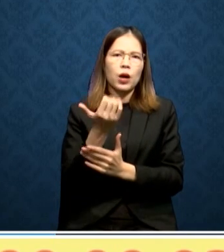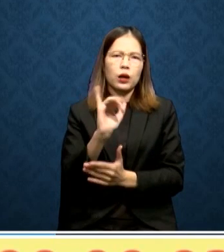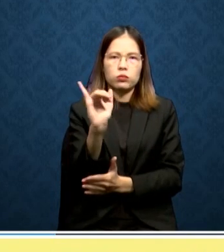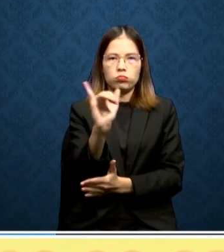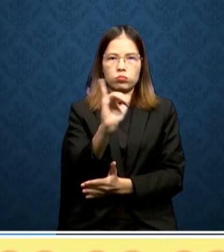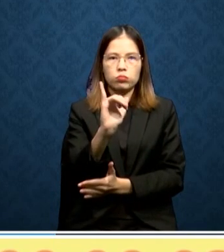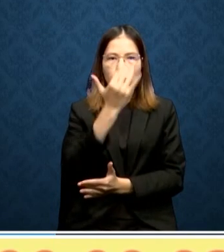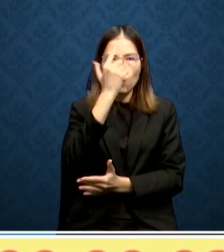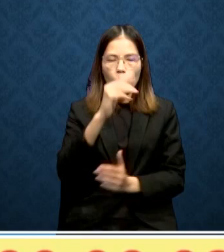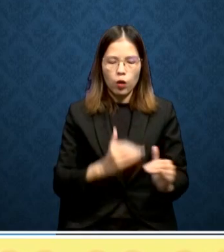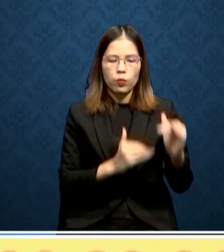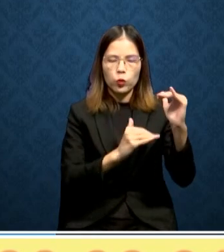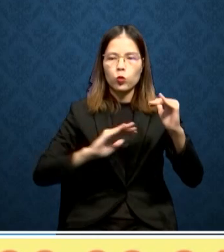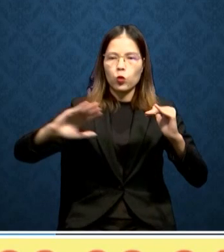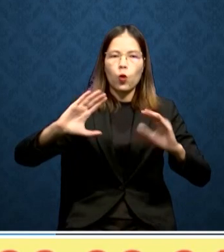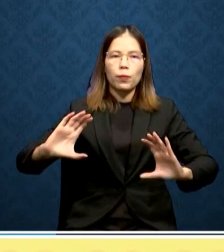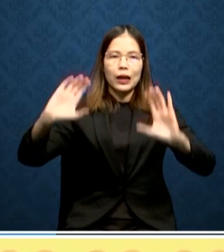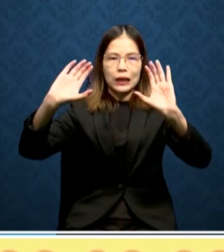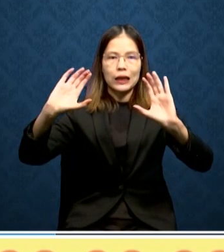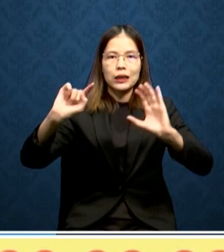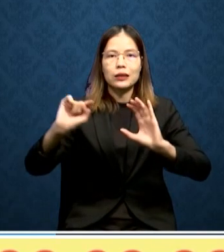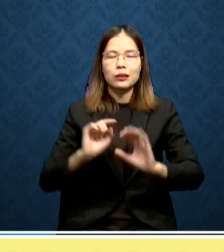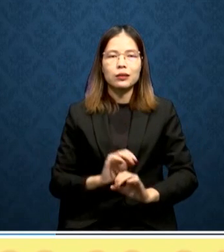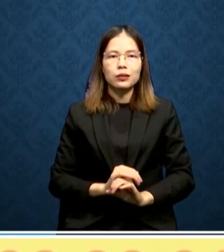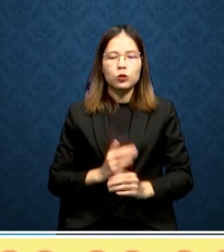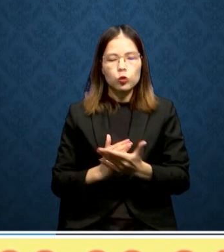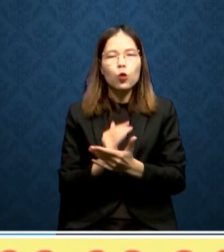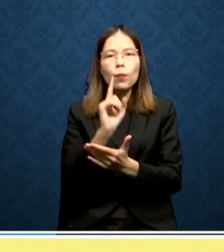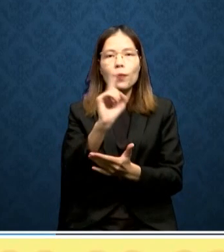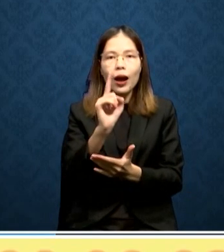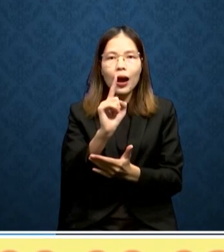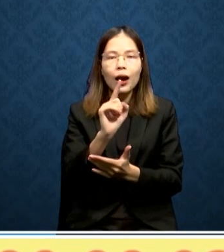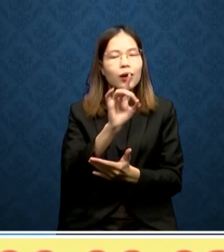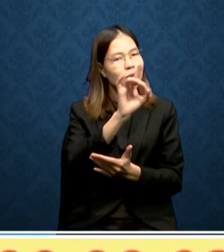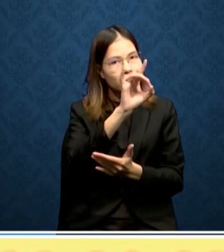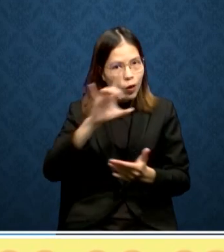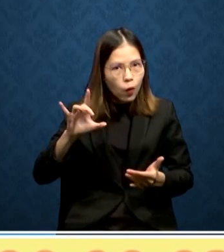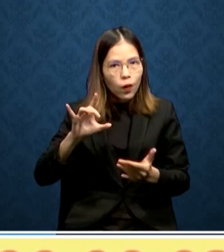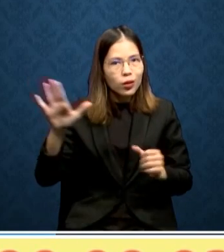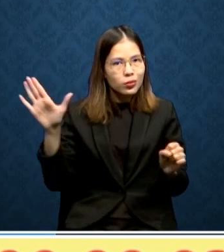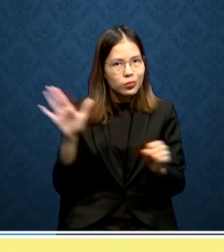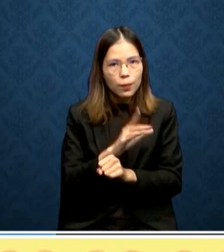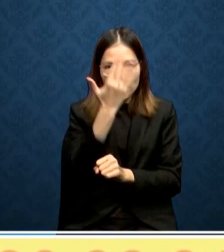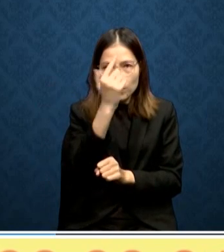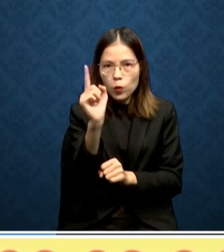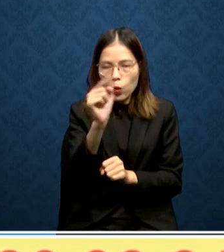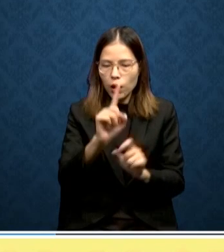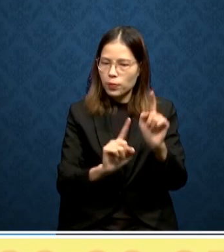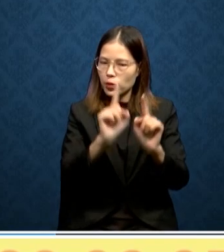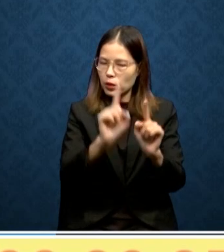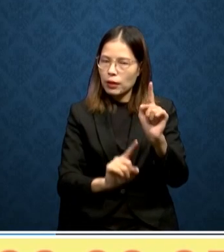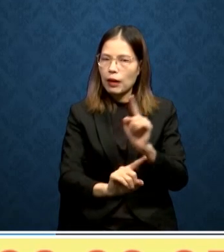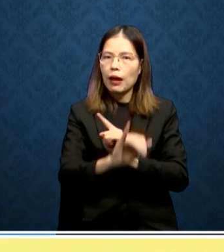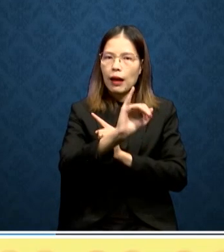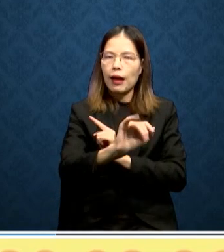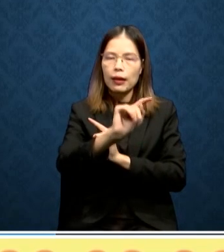นะคะที่กำหนดไว้ของหน่วยงานภาครัฐจะต้องผ่านเกณฑ์การประเมินร้อยละร้อยดังนั้นเพื่อให้การประเมิน ITA เป็นอย่